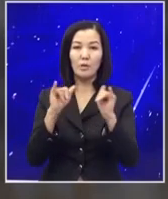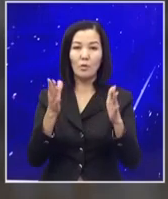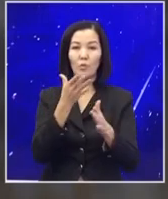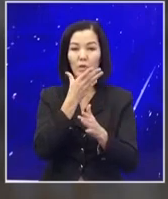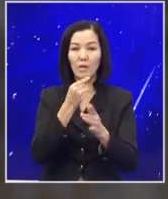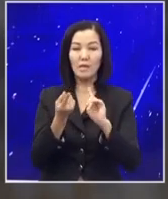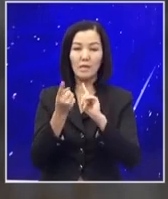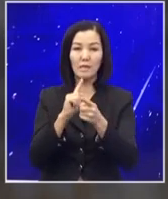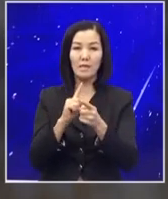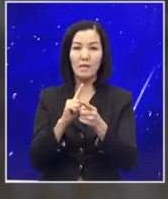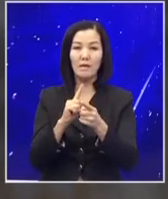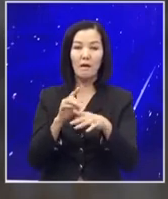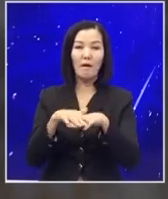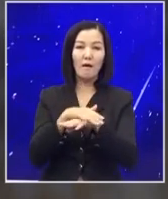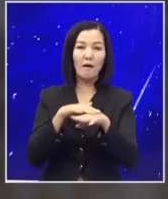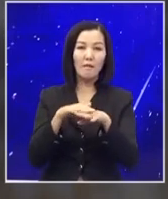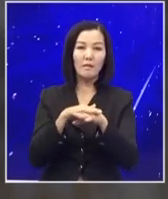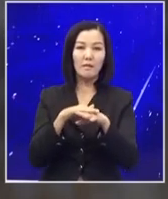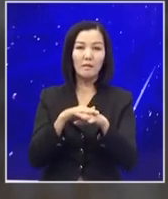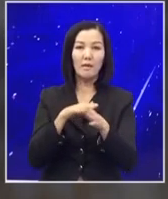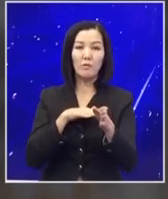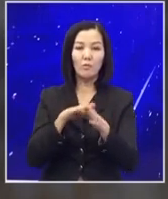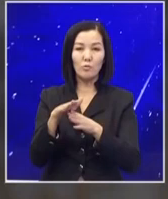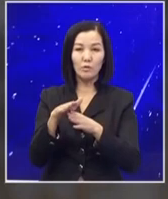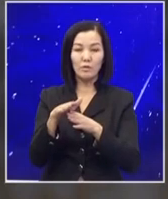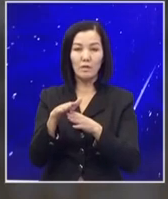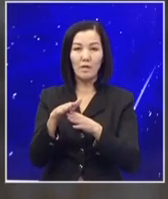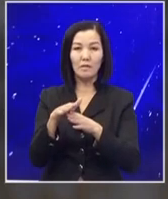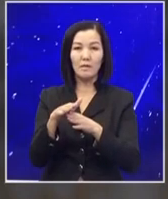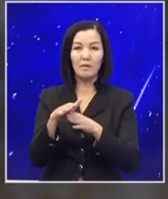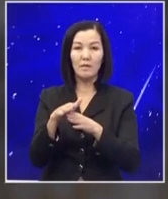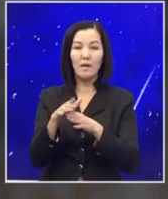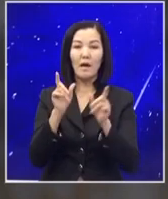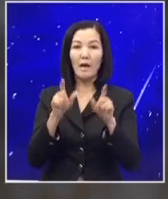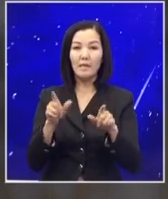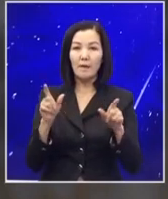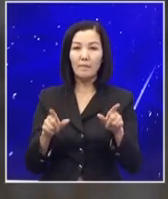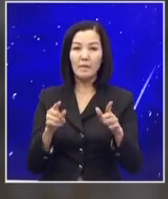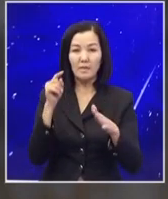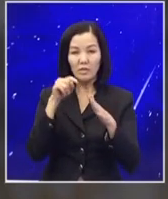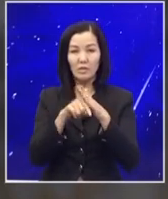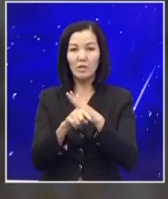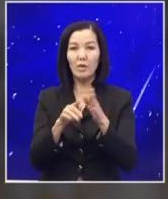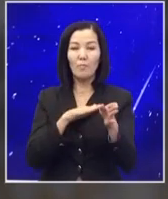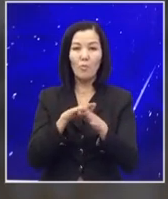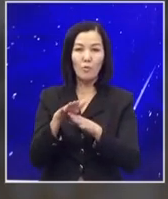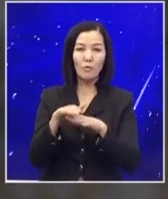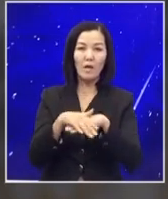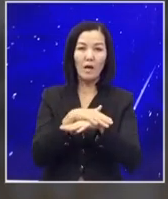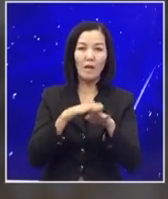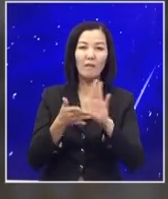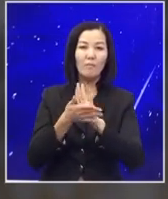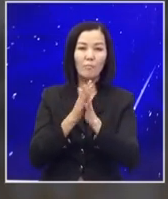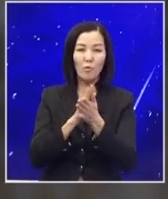жамағатпен осы Алланың үйін толтырсын дейміз. Алла Тағала жамағатпен безендіріп осы Алланың үйін жамағатына